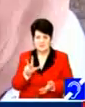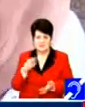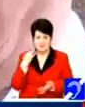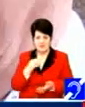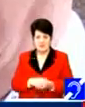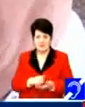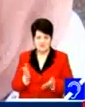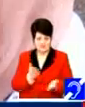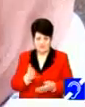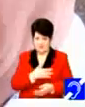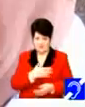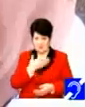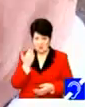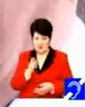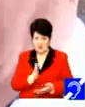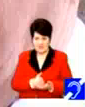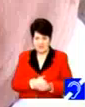nu mai ai inimă în tine.